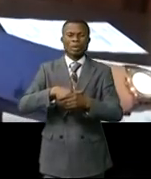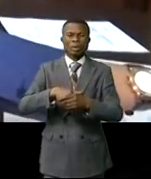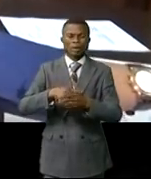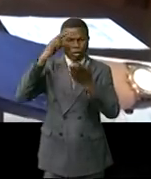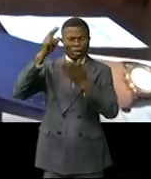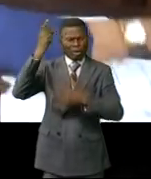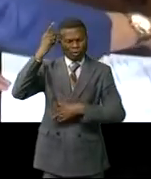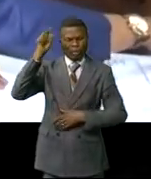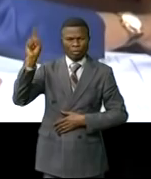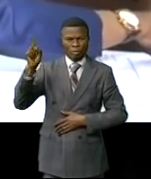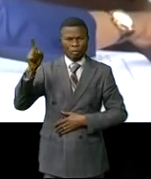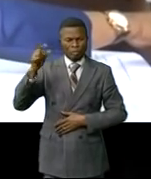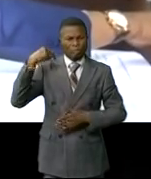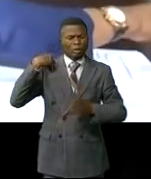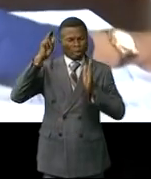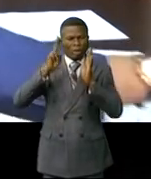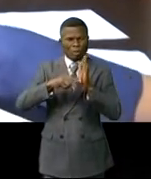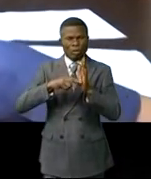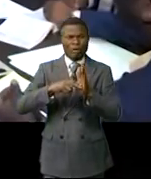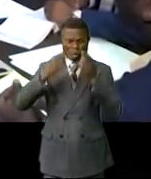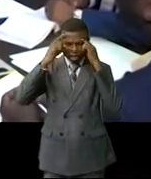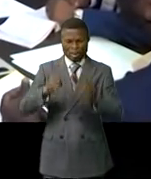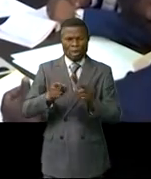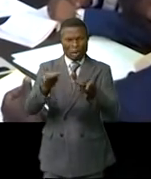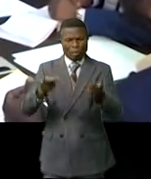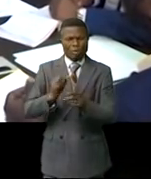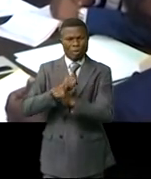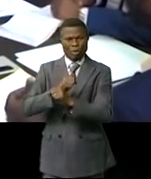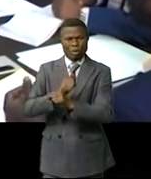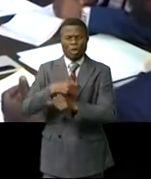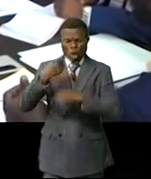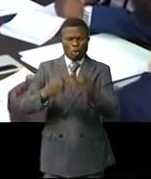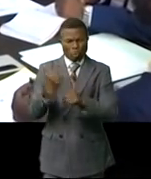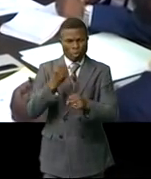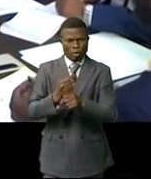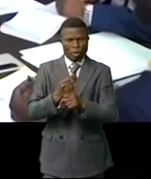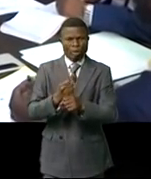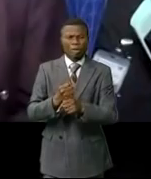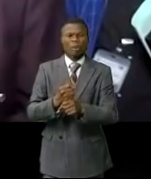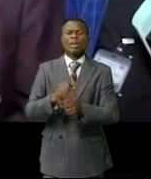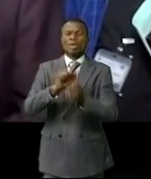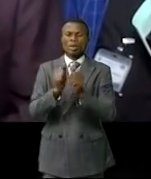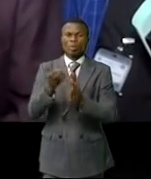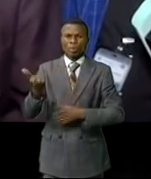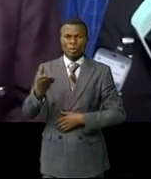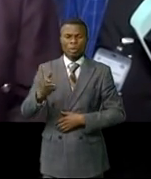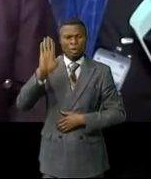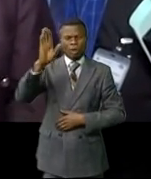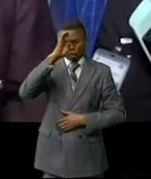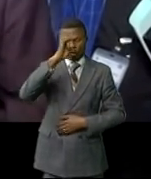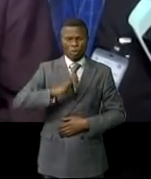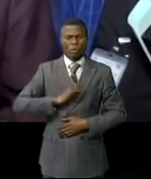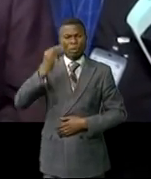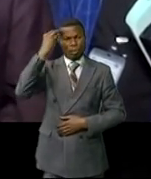de Kinshasa. Le gouvernement tient à maintenir le cap sur la remise en service du réacteur Tricot 2. Son Excellence, Monsieur le